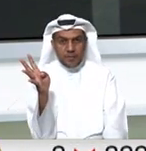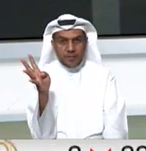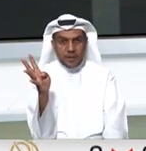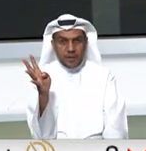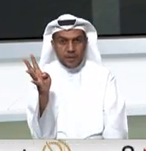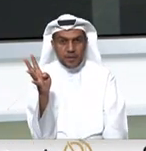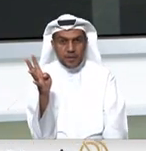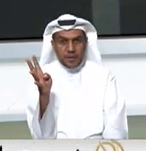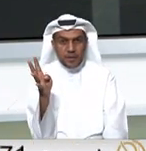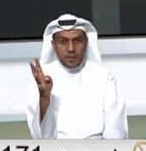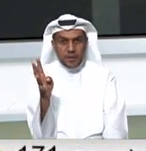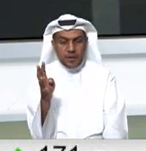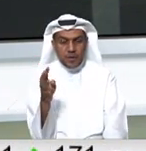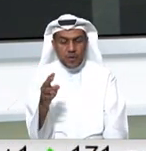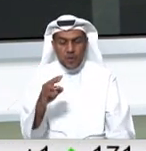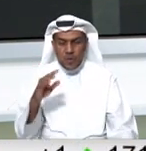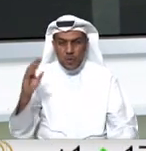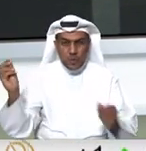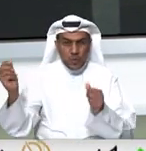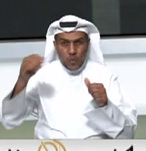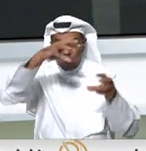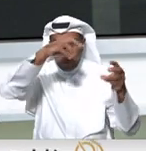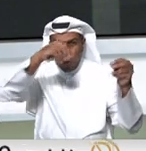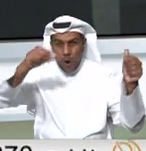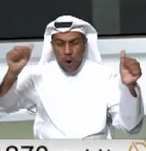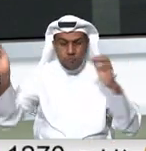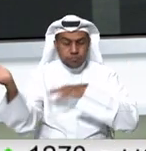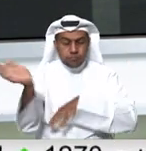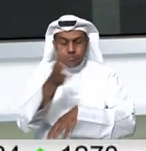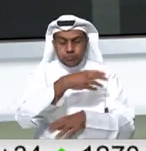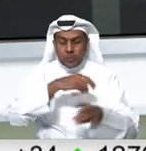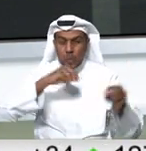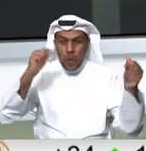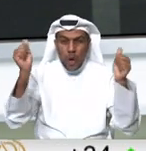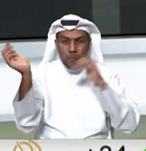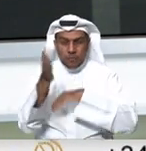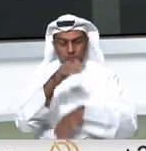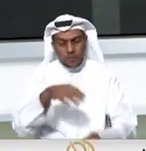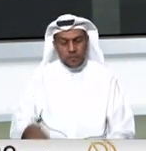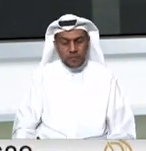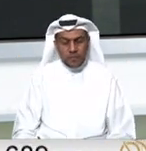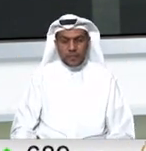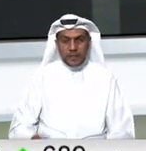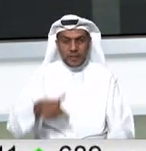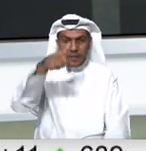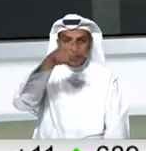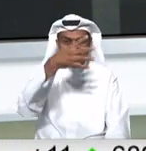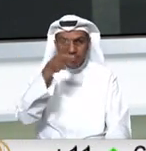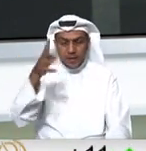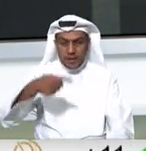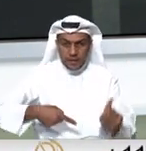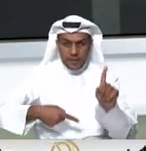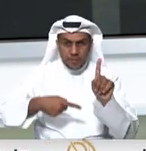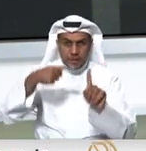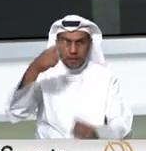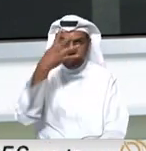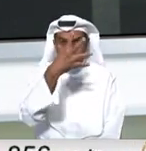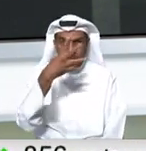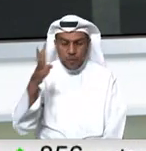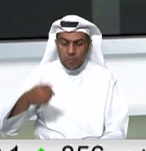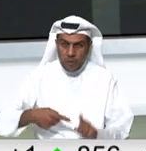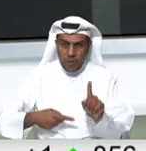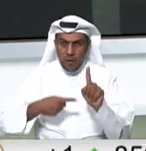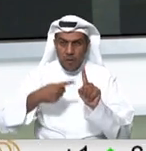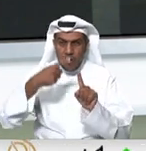مع فرصه الغبار خاصه على المناطق المكشوفه ودرجات الحراره العظمى ما بين 46 الى 44 درجه